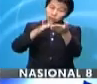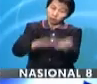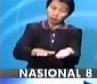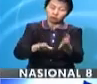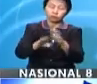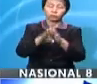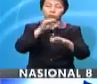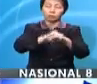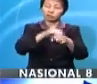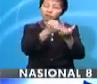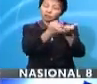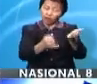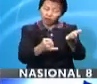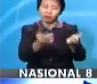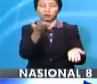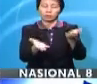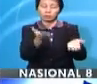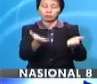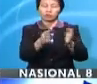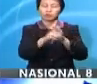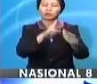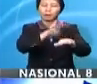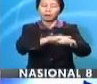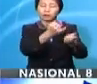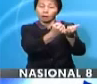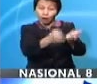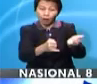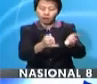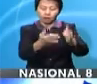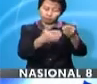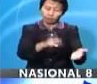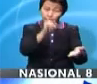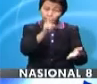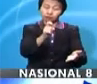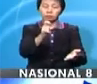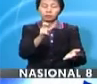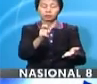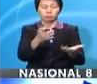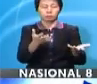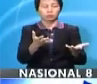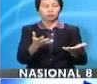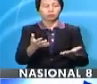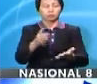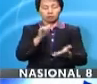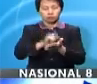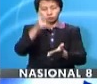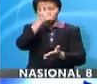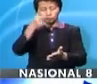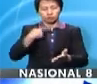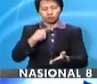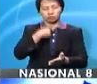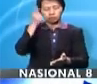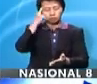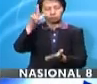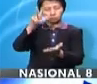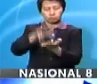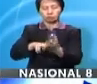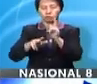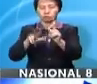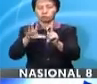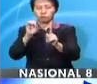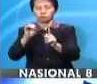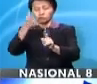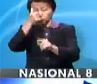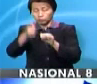semasa lahir, masih lahir. Stillbirth. That's why kita klasifikasikan under 318